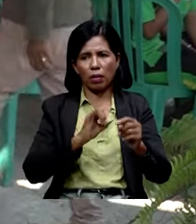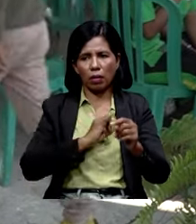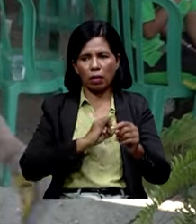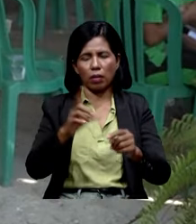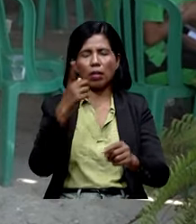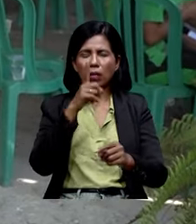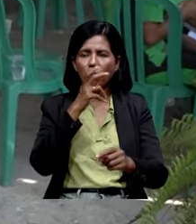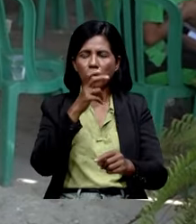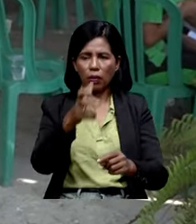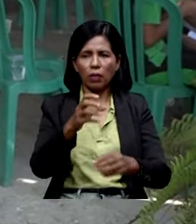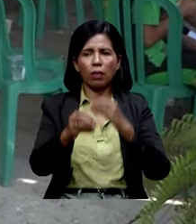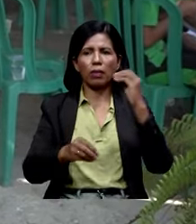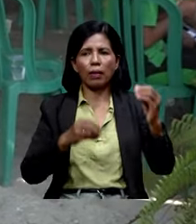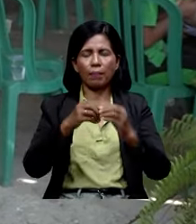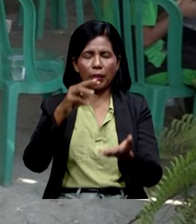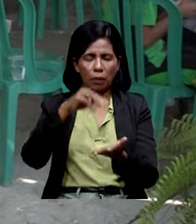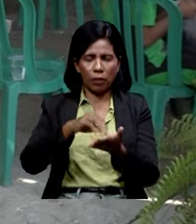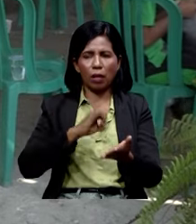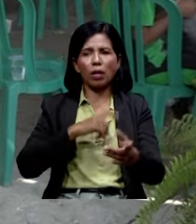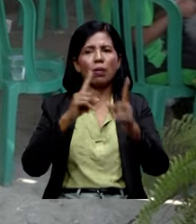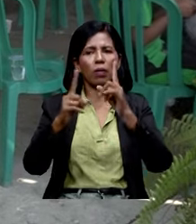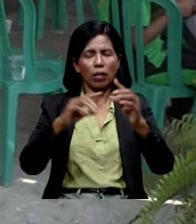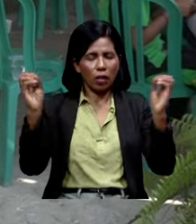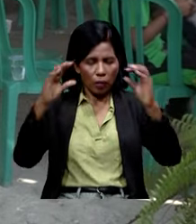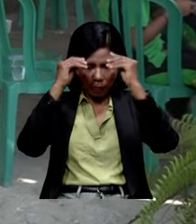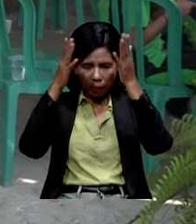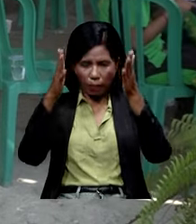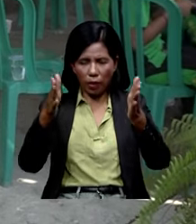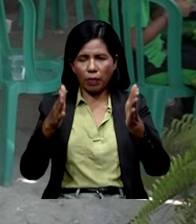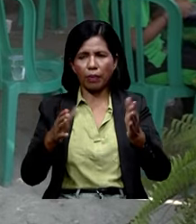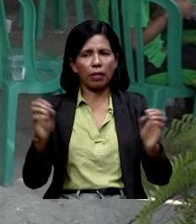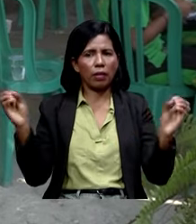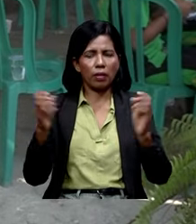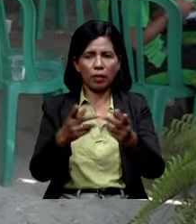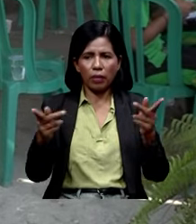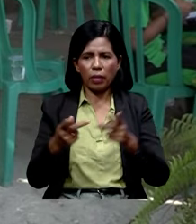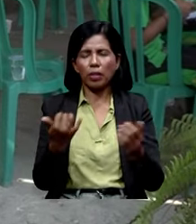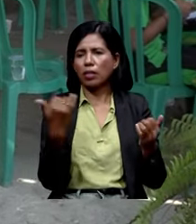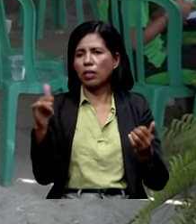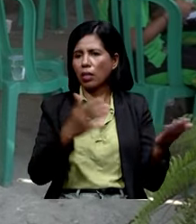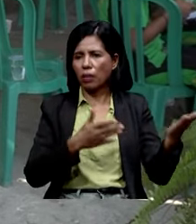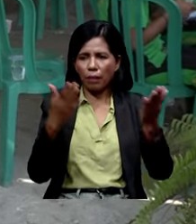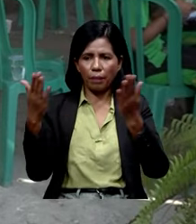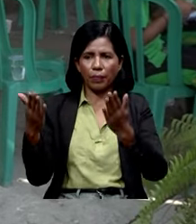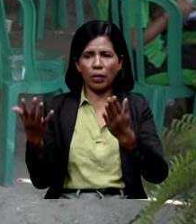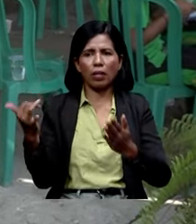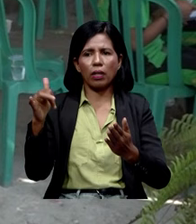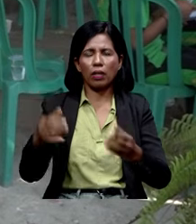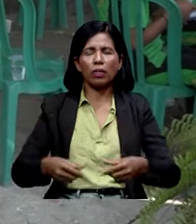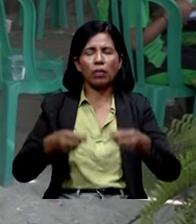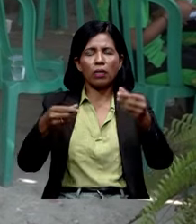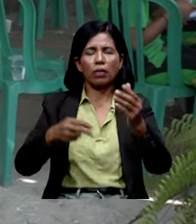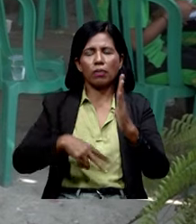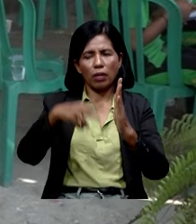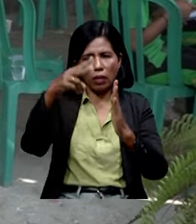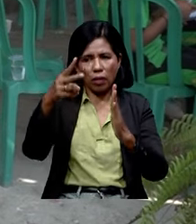lingko Portugis. Lalu sana fali ho matera nama kau yang kuliah lah iha profesor e balu daru malaos area ide mak sira lori entong bai bai sira fo valor